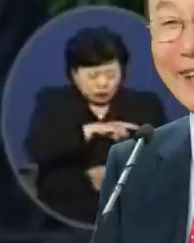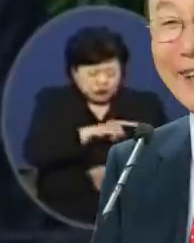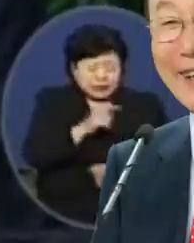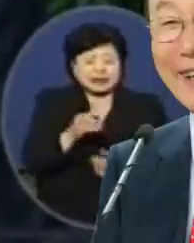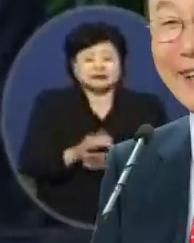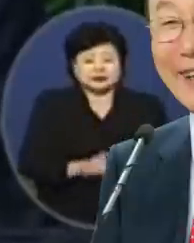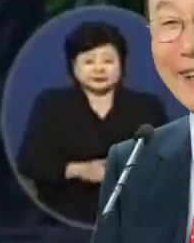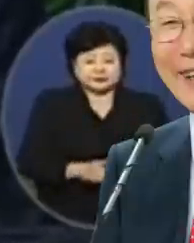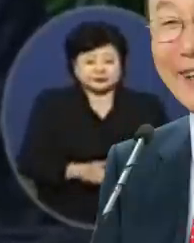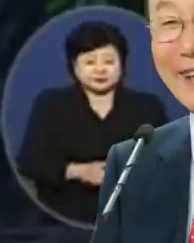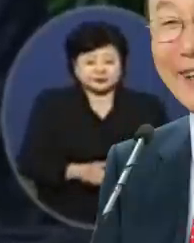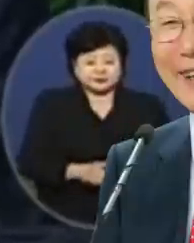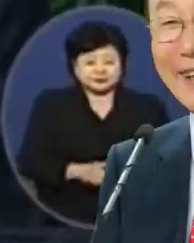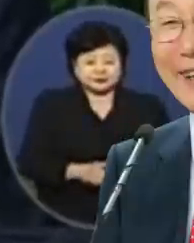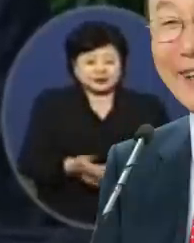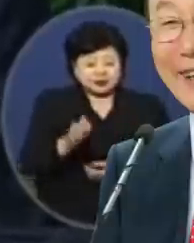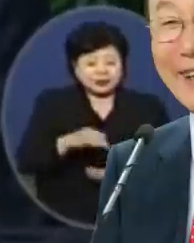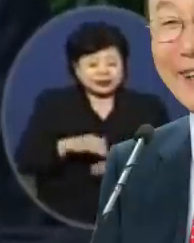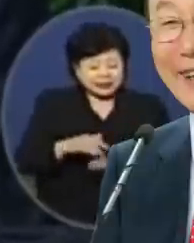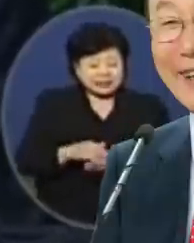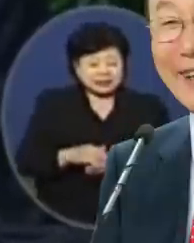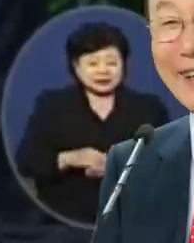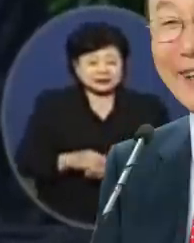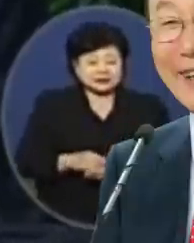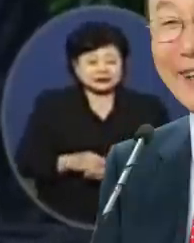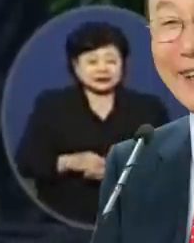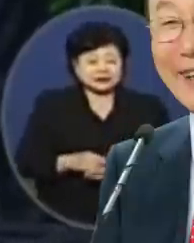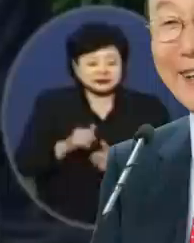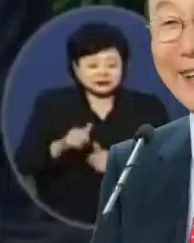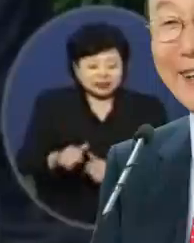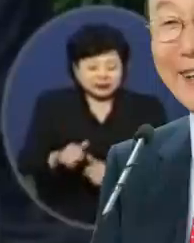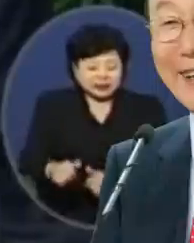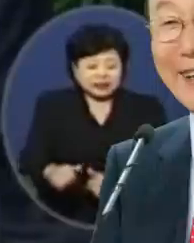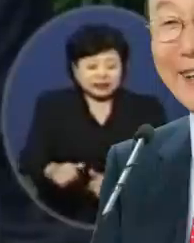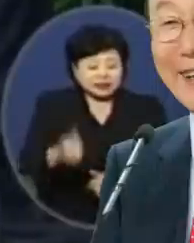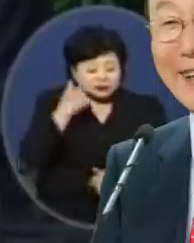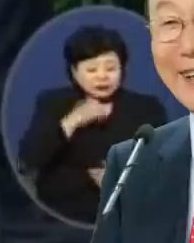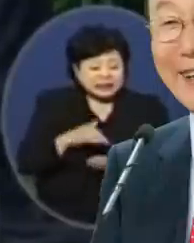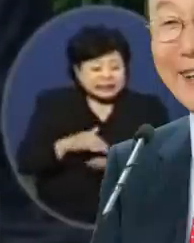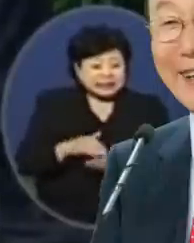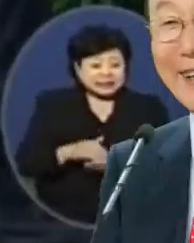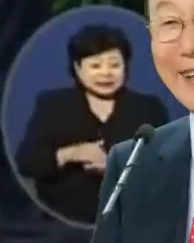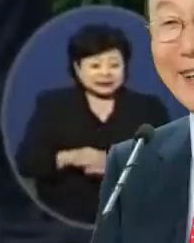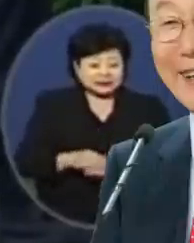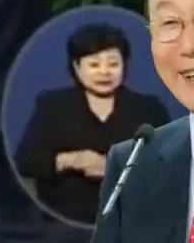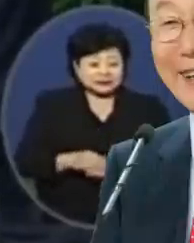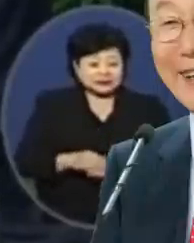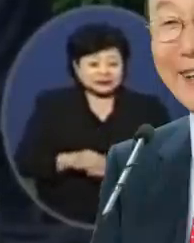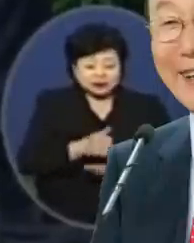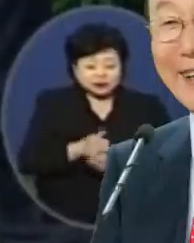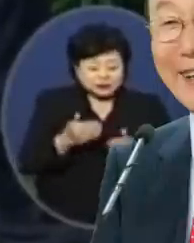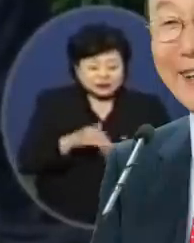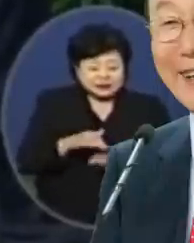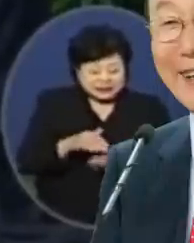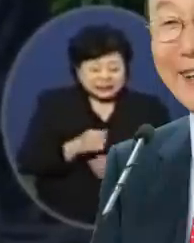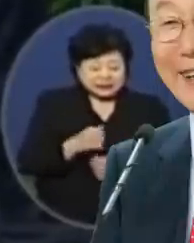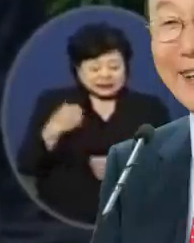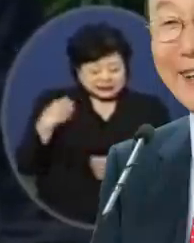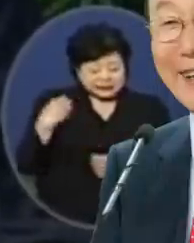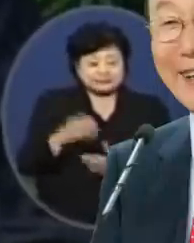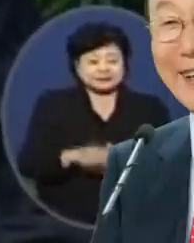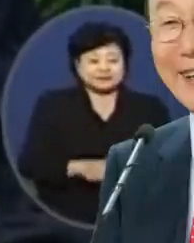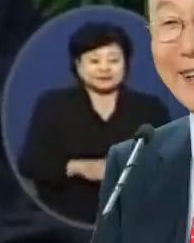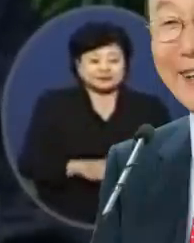것입니다. 그러면 계산은 뒤에 따라오는데 누가 계산하냐? 계산은 주님이 하겠다는